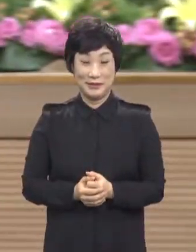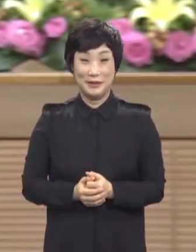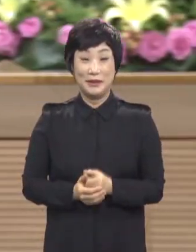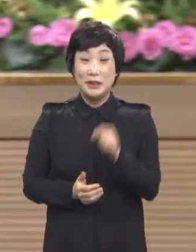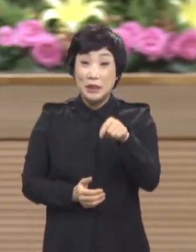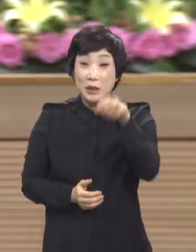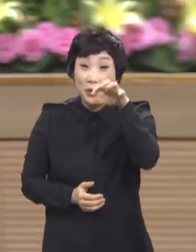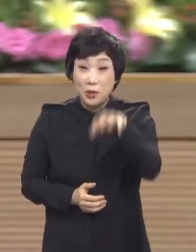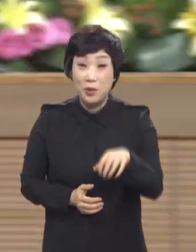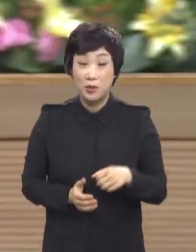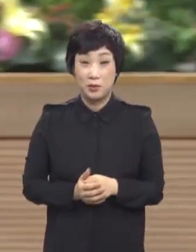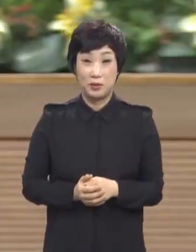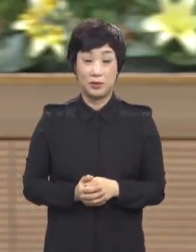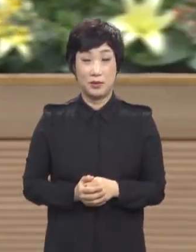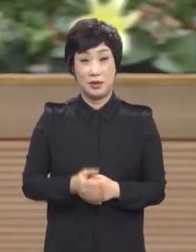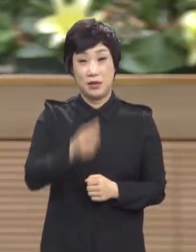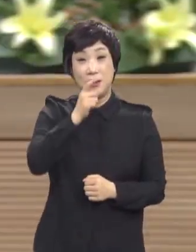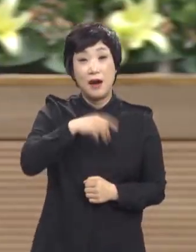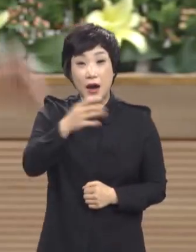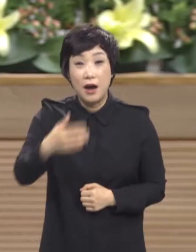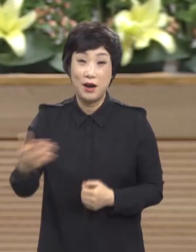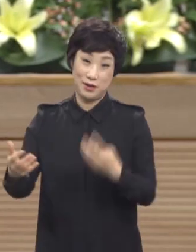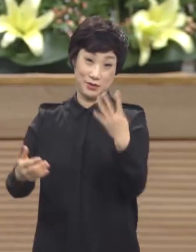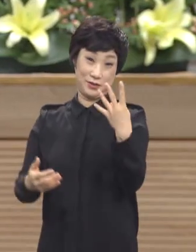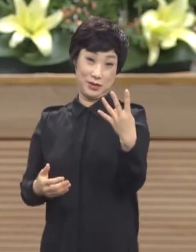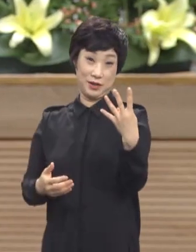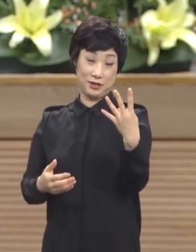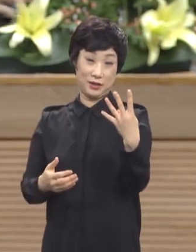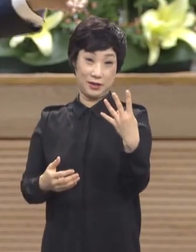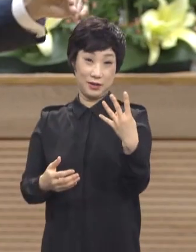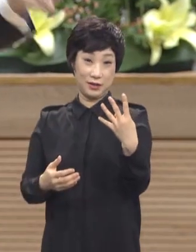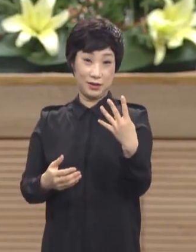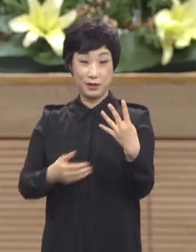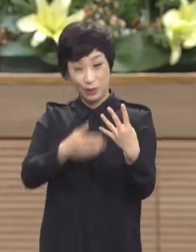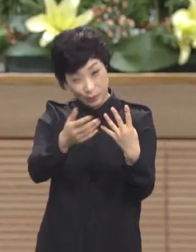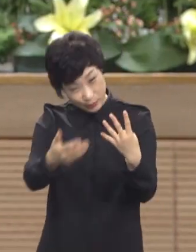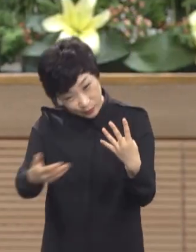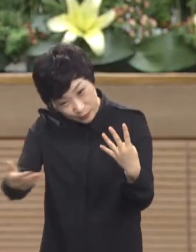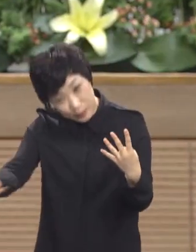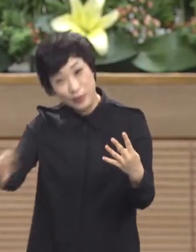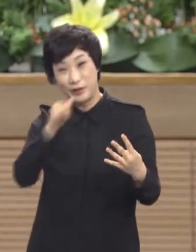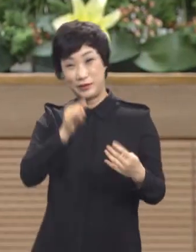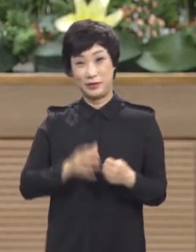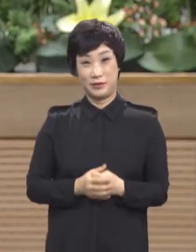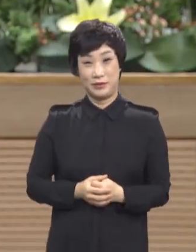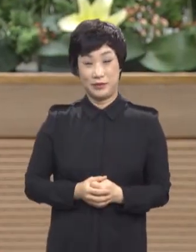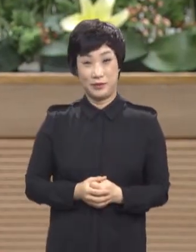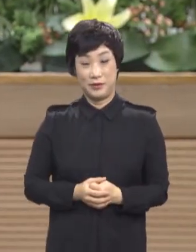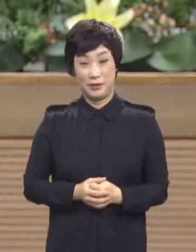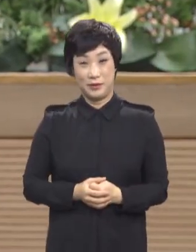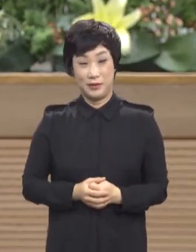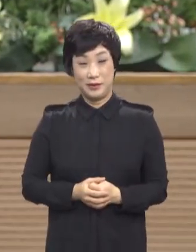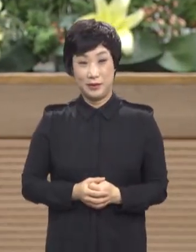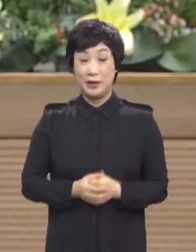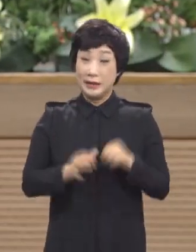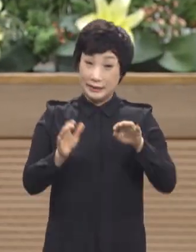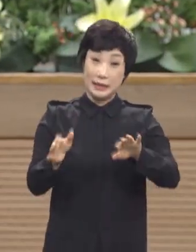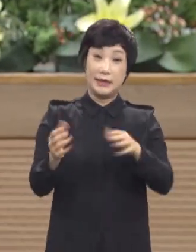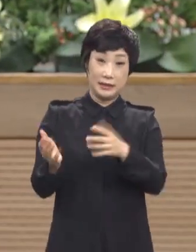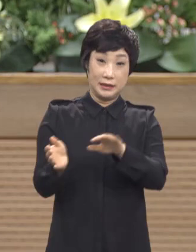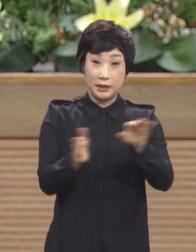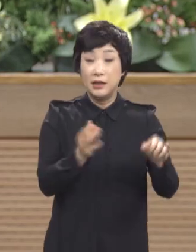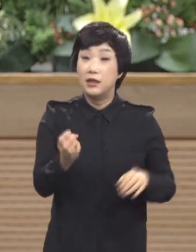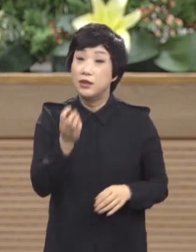에덴에는 4대 강이 쫙쫙 흘러내리가는데 우리